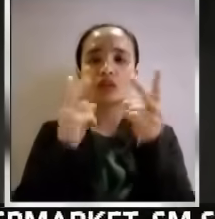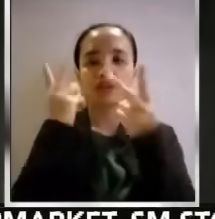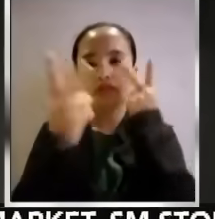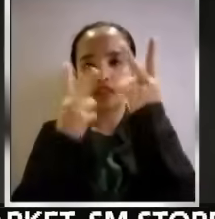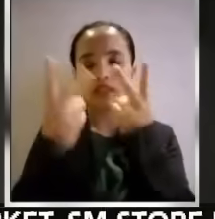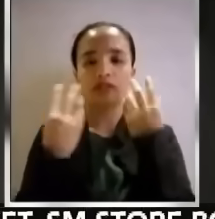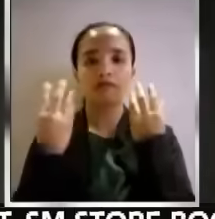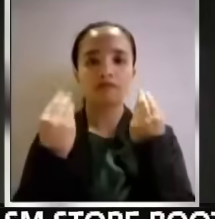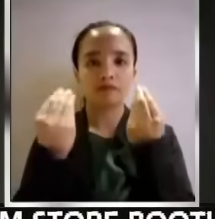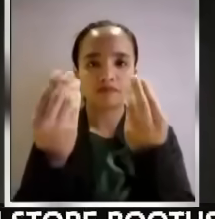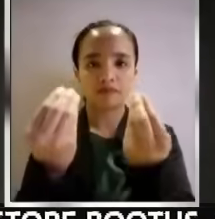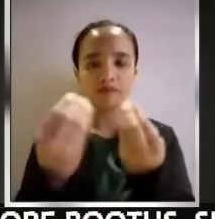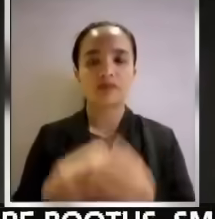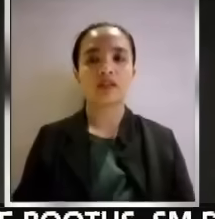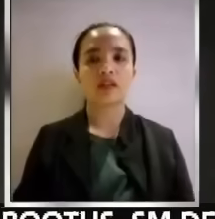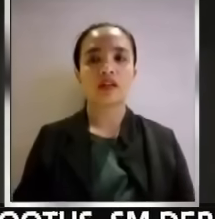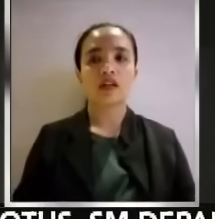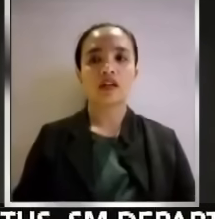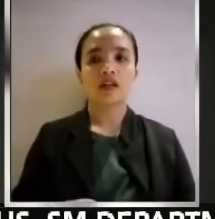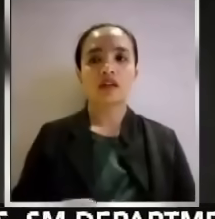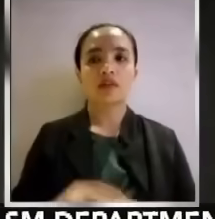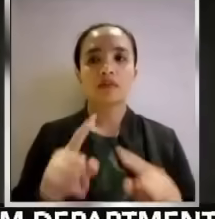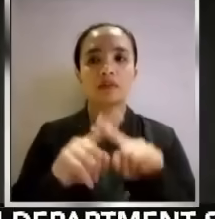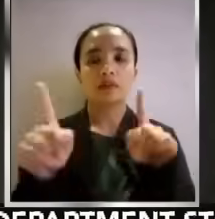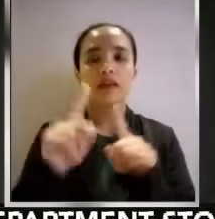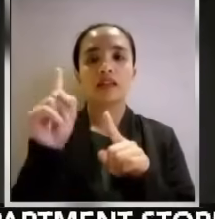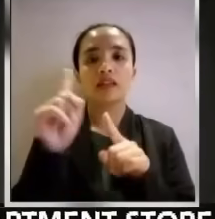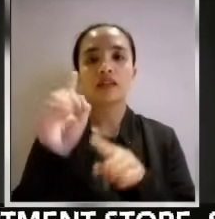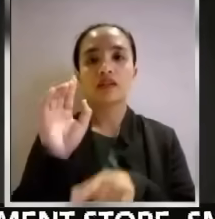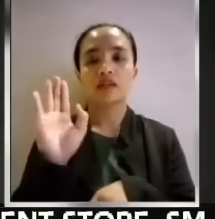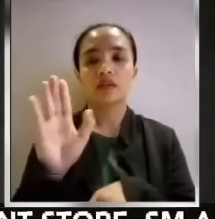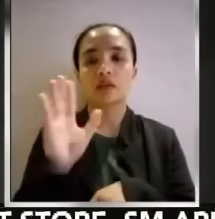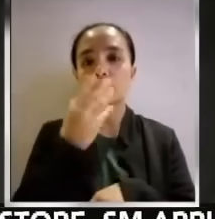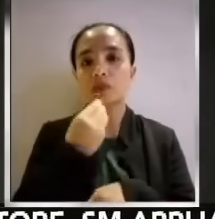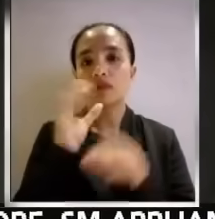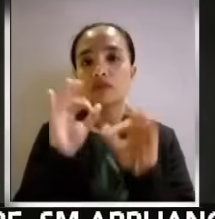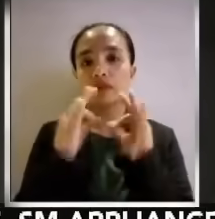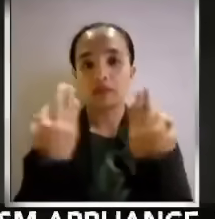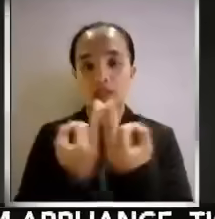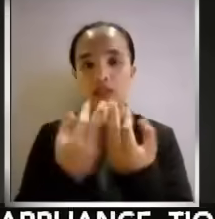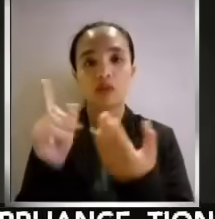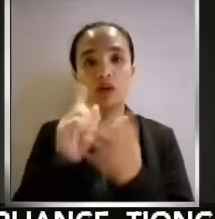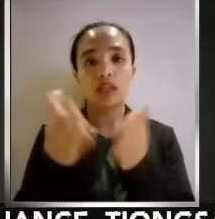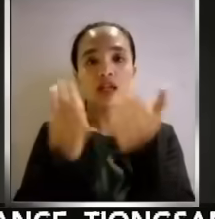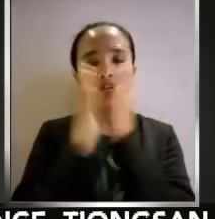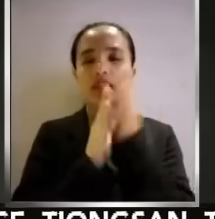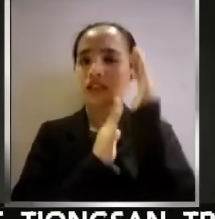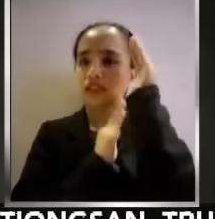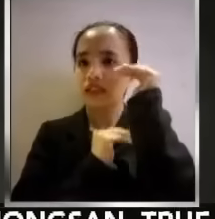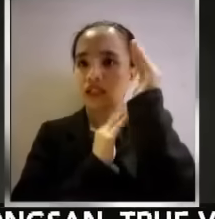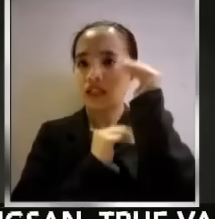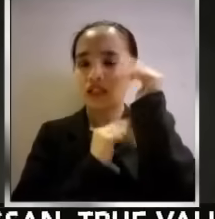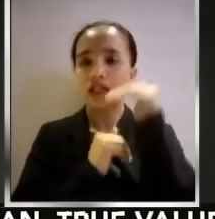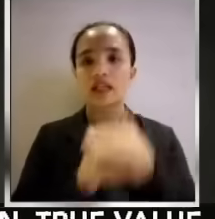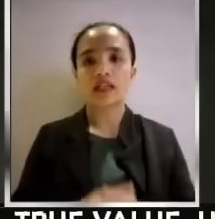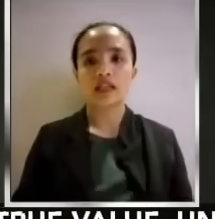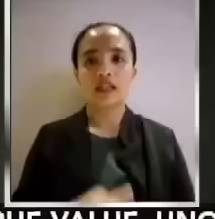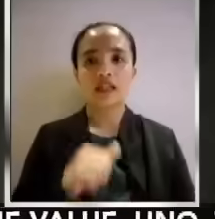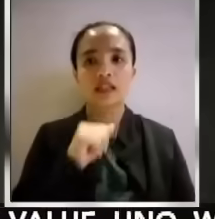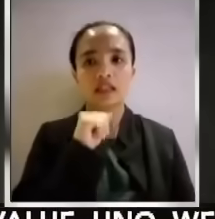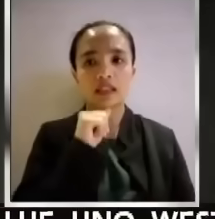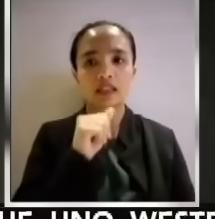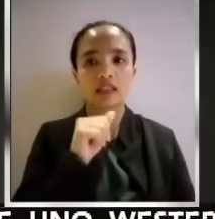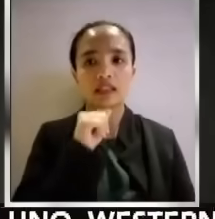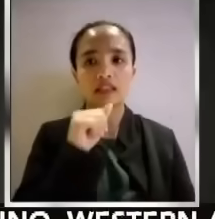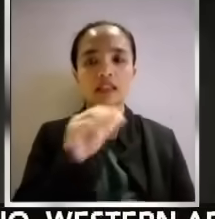siya ililibing, pero ang hiling ng kanyang mga naulilang mahal sa buhay, sana raw ay hindi kasamang mabaon sa hukay ang hinahangad